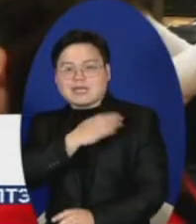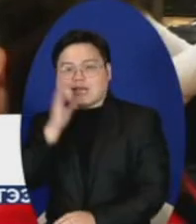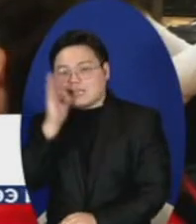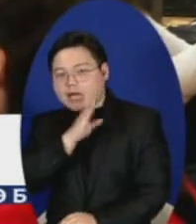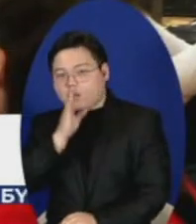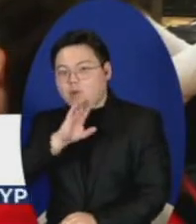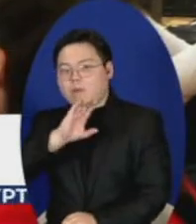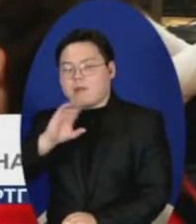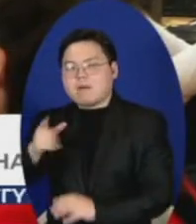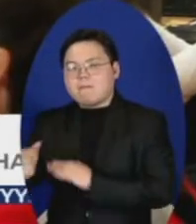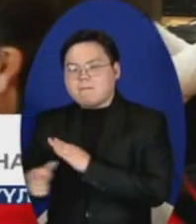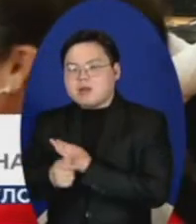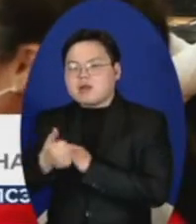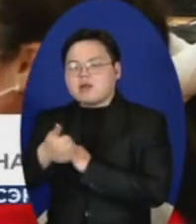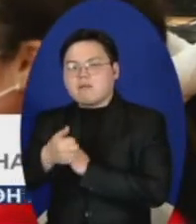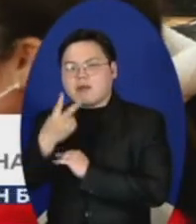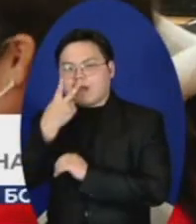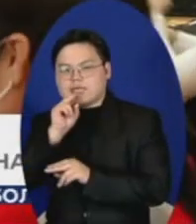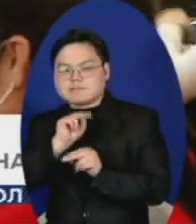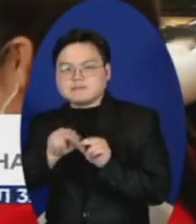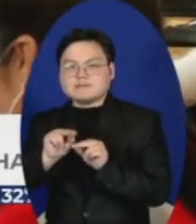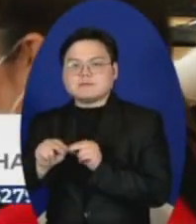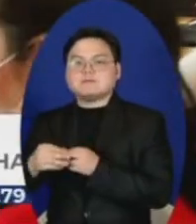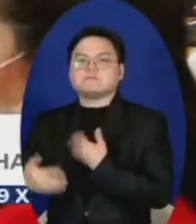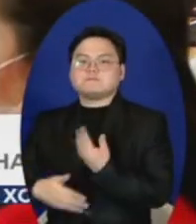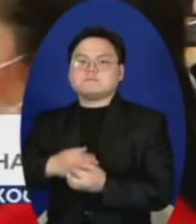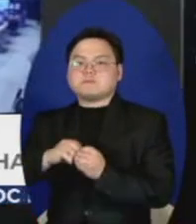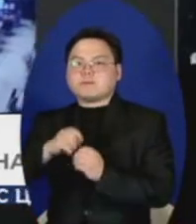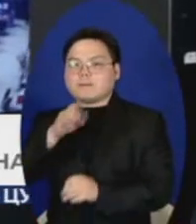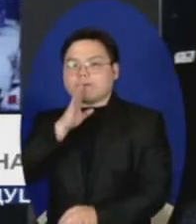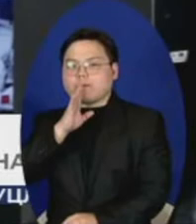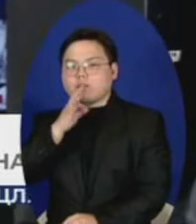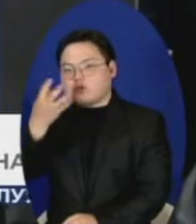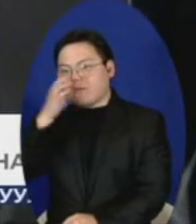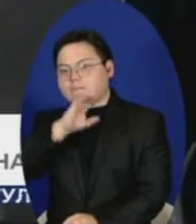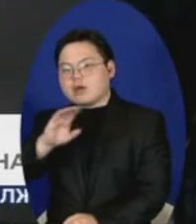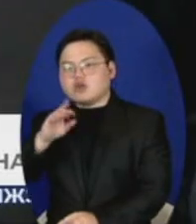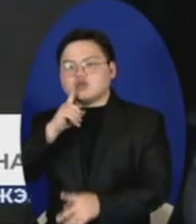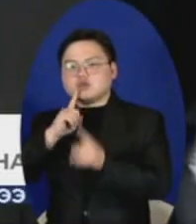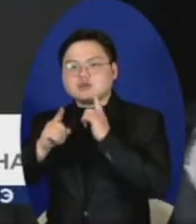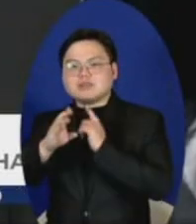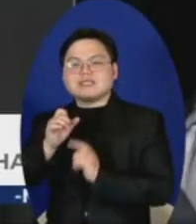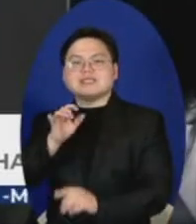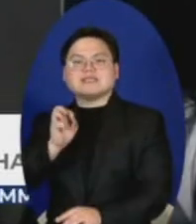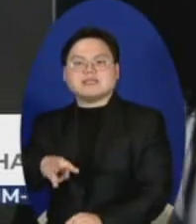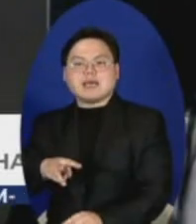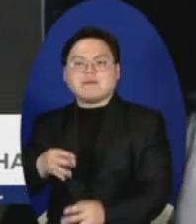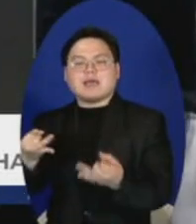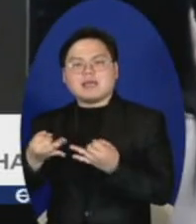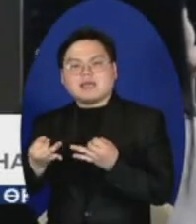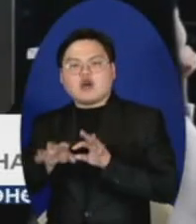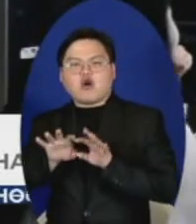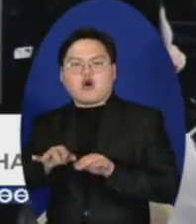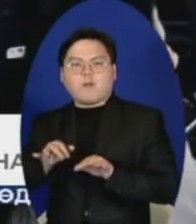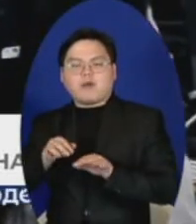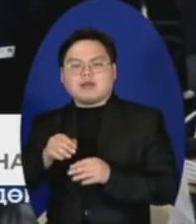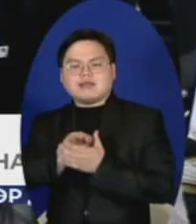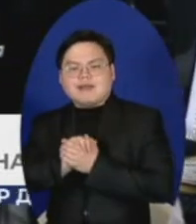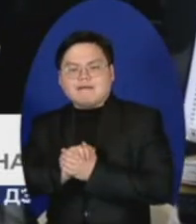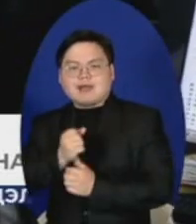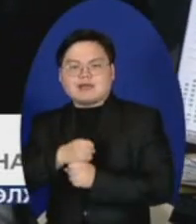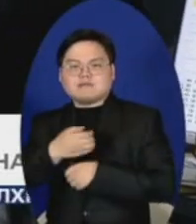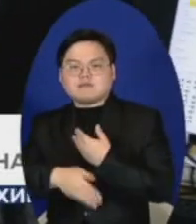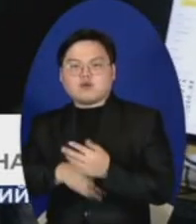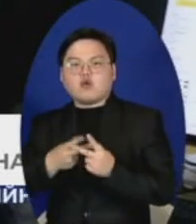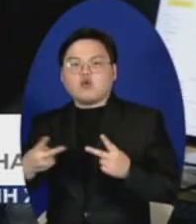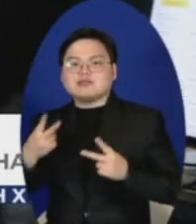зэрэг мэрэгжлийн албад шалгалтын үйл явцад хяналттай авах чиглэлээр хэрэгжүүлж, төрийн албаны зөвлөлийн систем серверийн хэвийн найдвартай ажиллагааг үндэсний дата